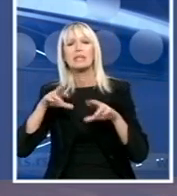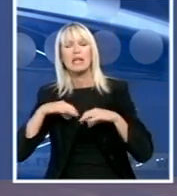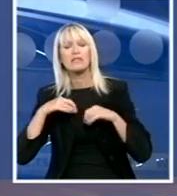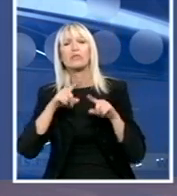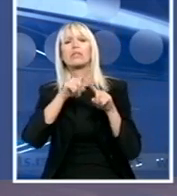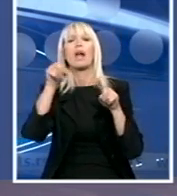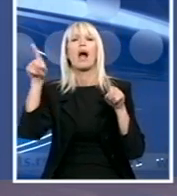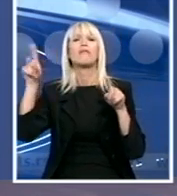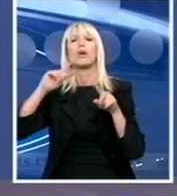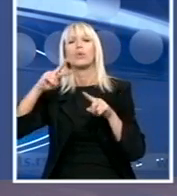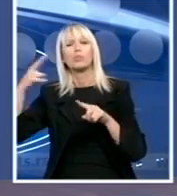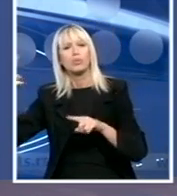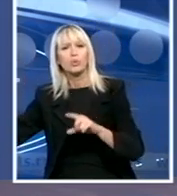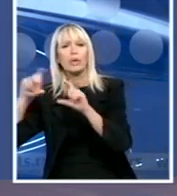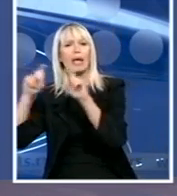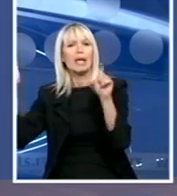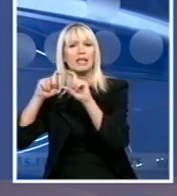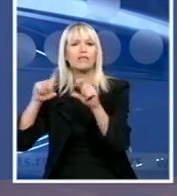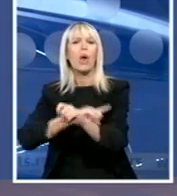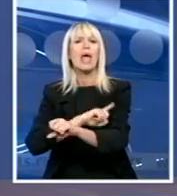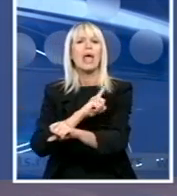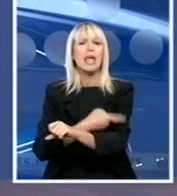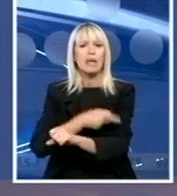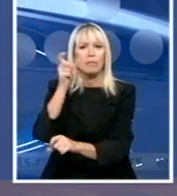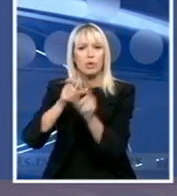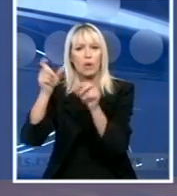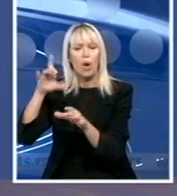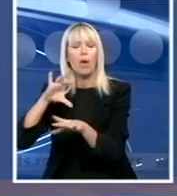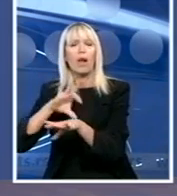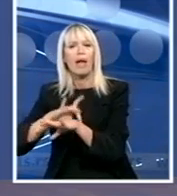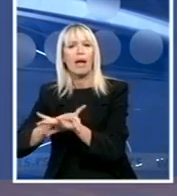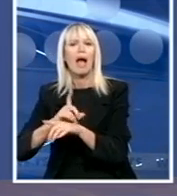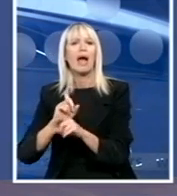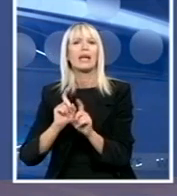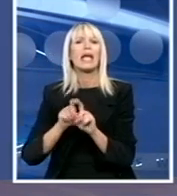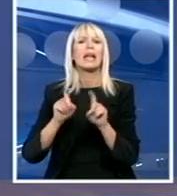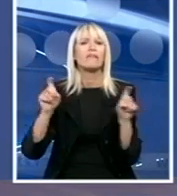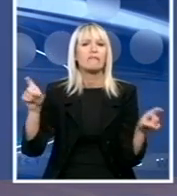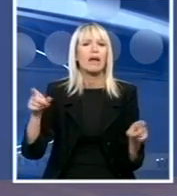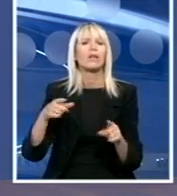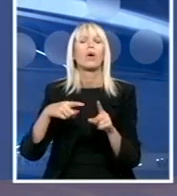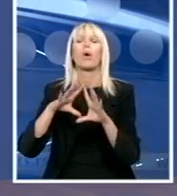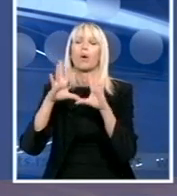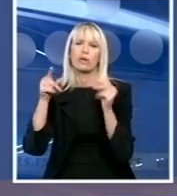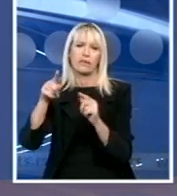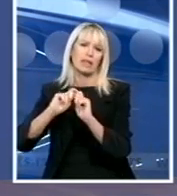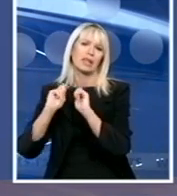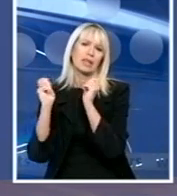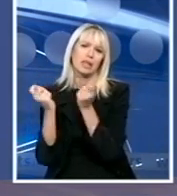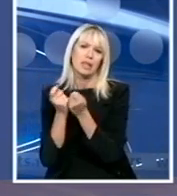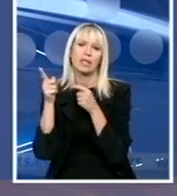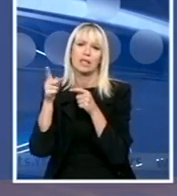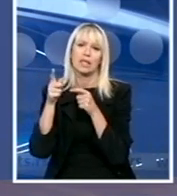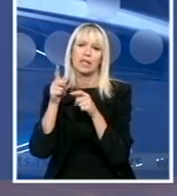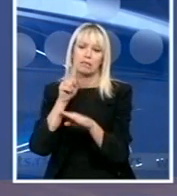i ostalih institucija, imunologa, epidemiologa, infektologa se to na jedan pravi način